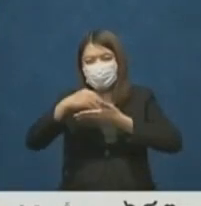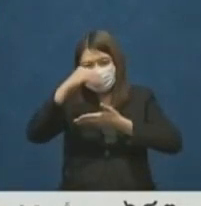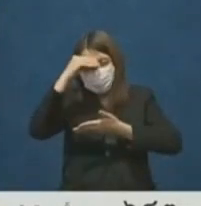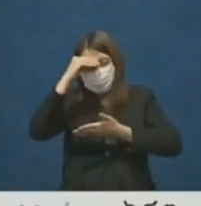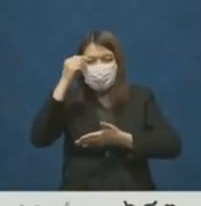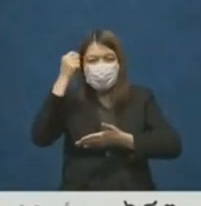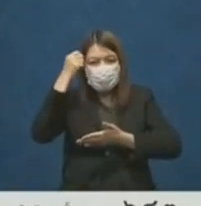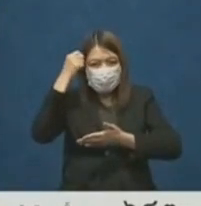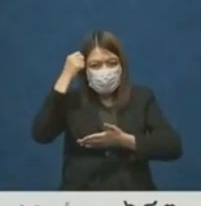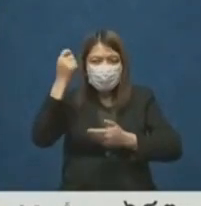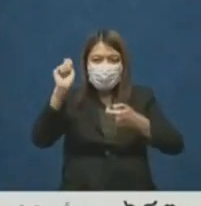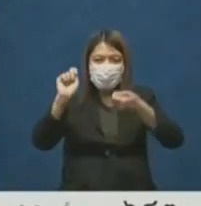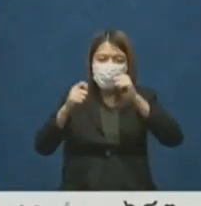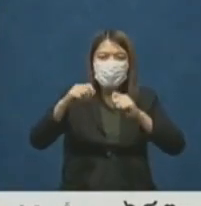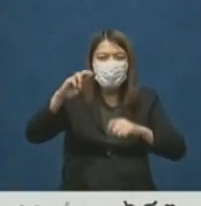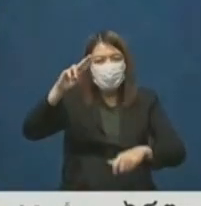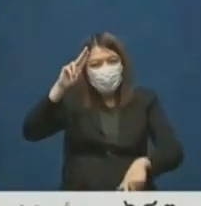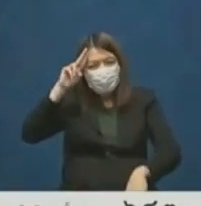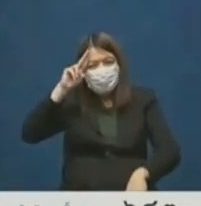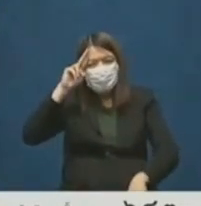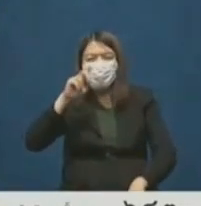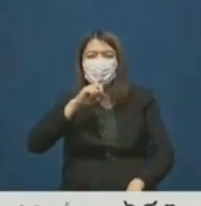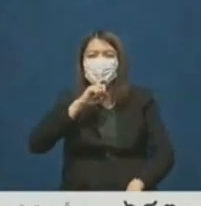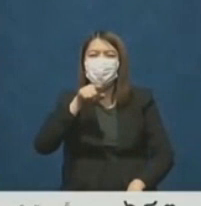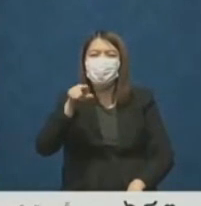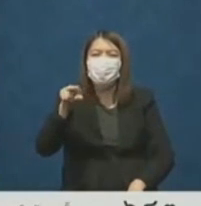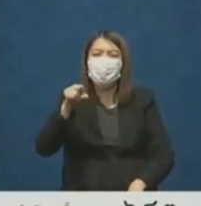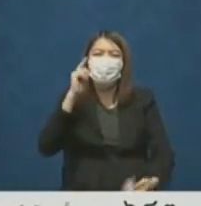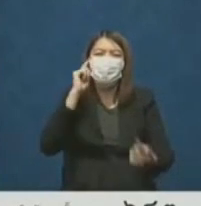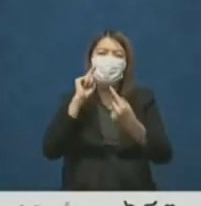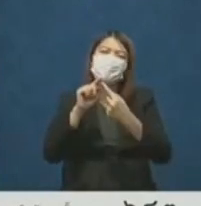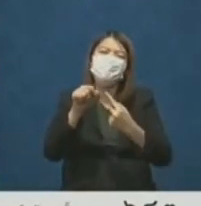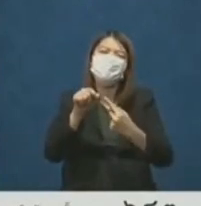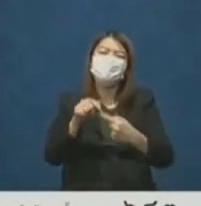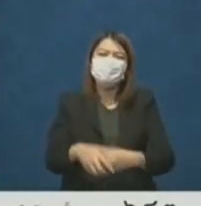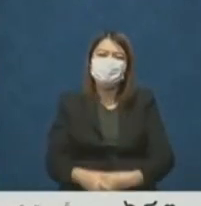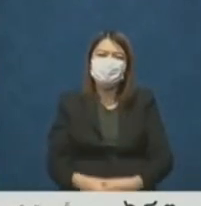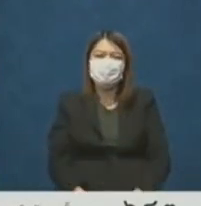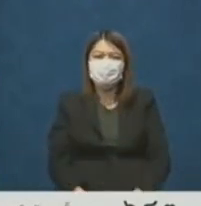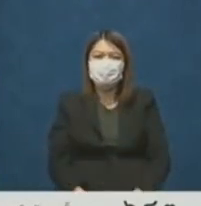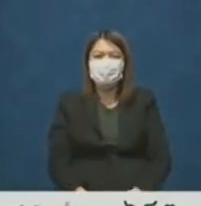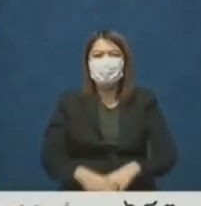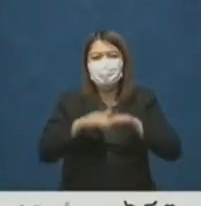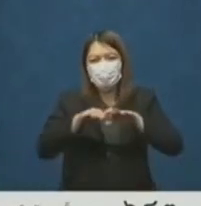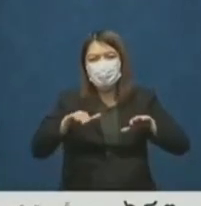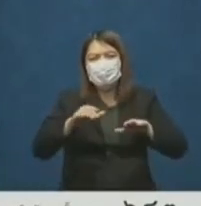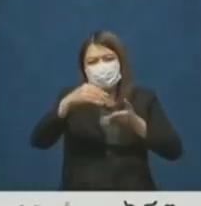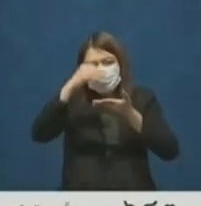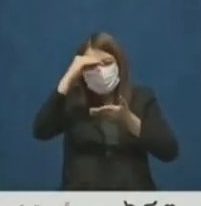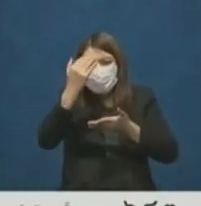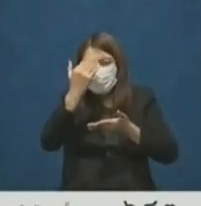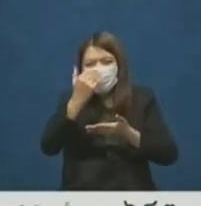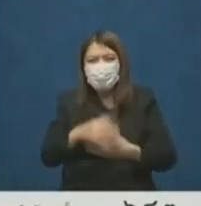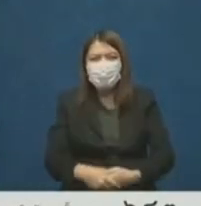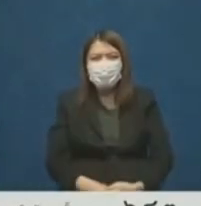ไอ้ชุดนักเรียนทรงผมกับวิชากระบี่กระบองลูกเสืออะไรพวกเนี้ยมันก็ยังอยู่ครับถ้าเขียนเป้าหมายแบบเนี้ยถ้าประธานตอนเด็กผมไม่เ